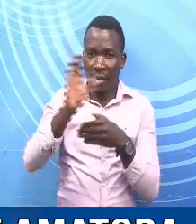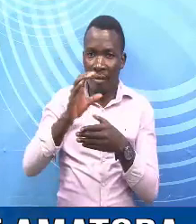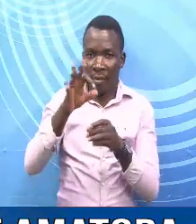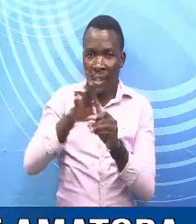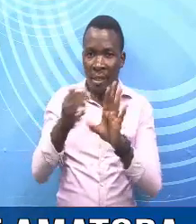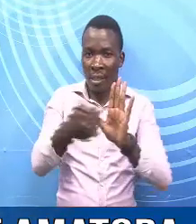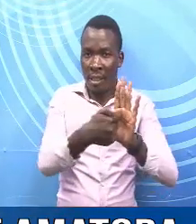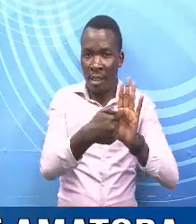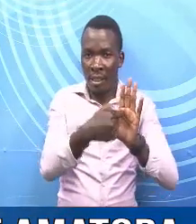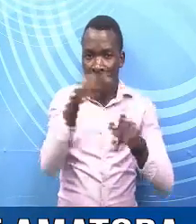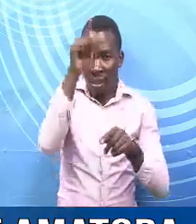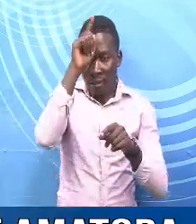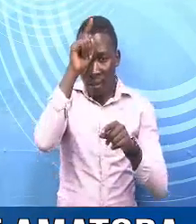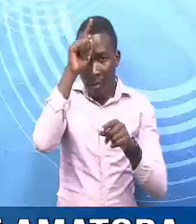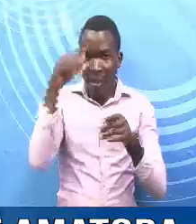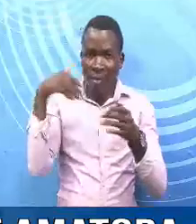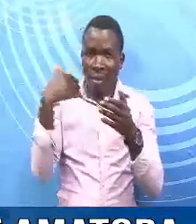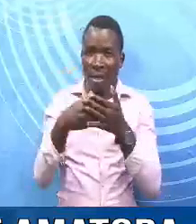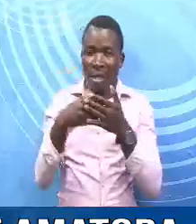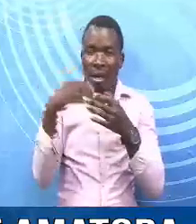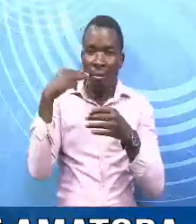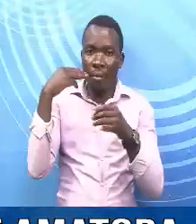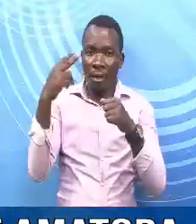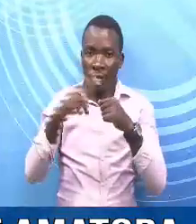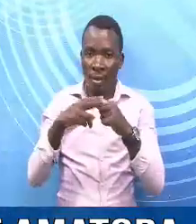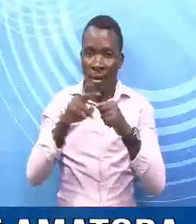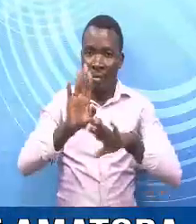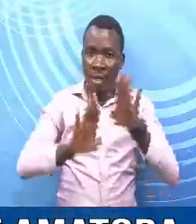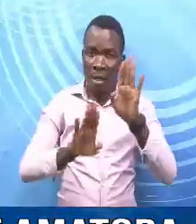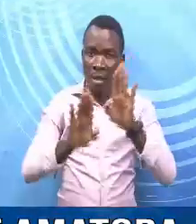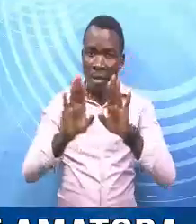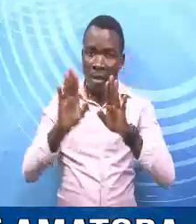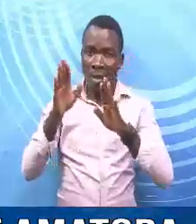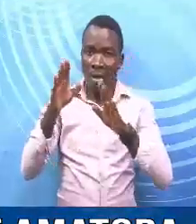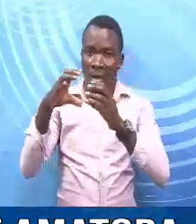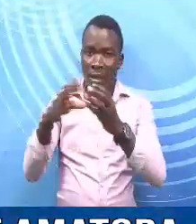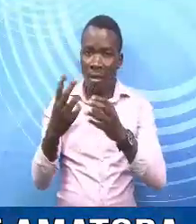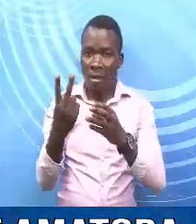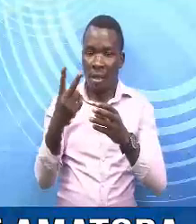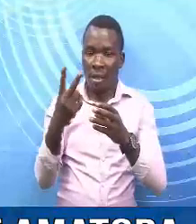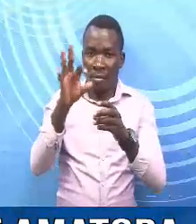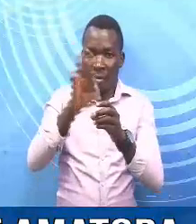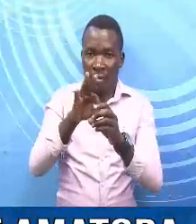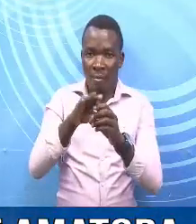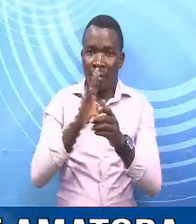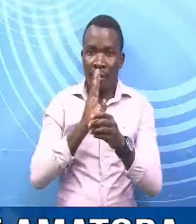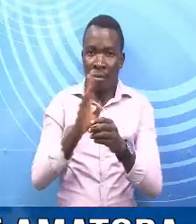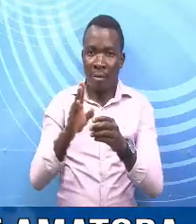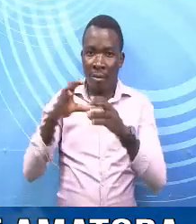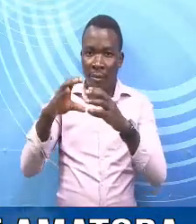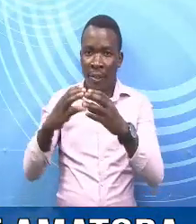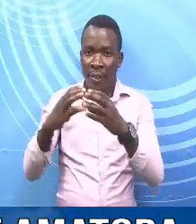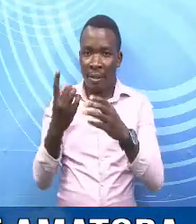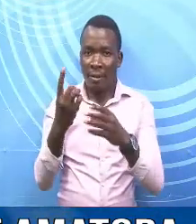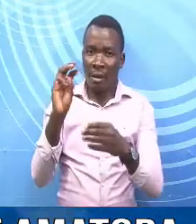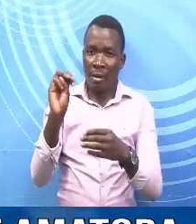bagera kuri 7 million zirenga bitabiriye icyiciro cya kabiri cy'amatora kuri iki cyumweru. Mu cyiciro cya mbere uyu